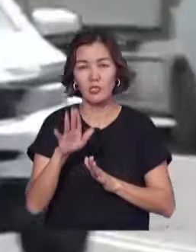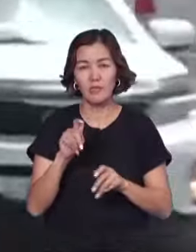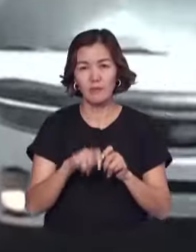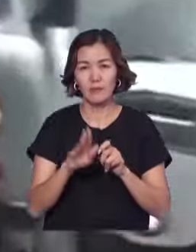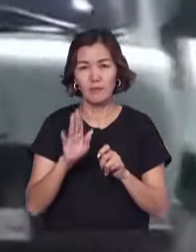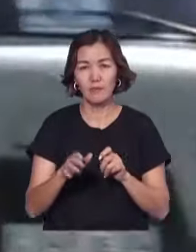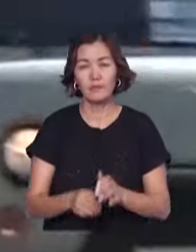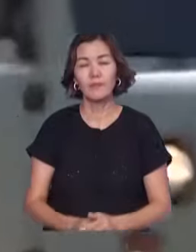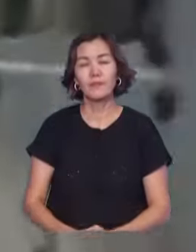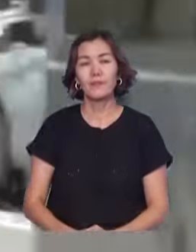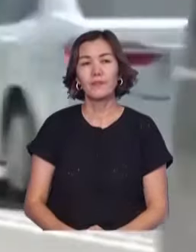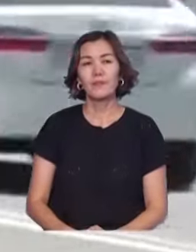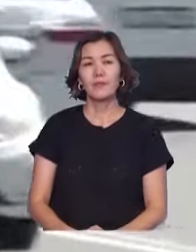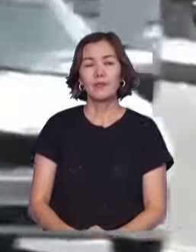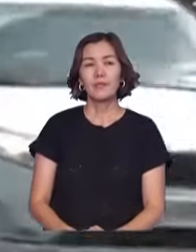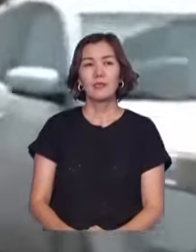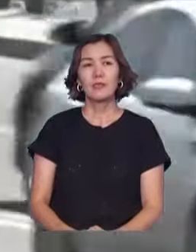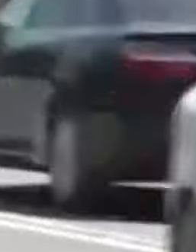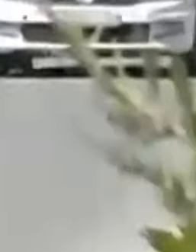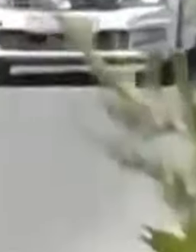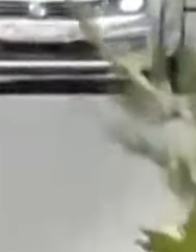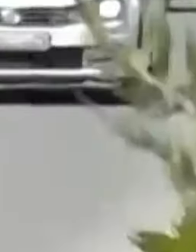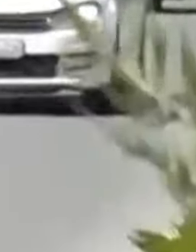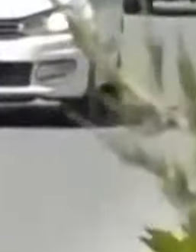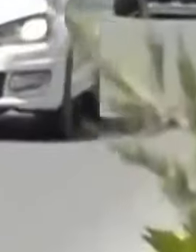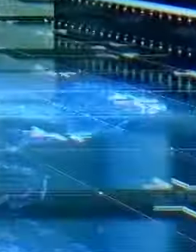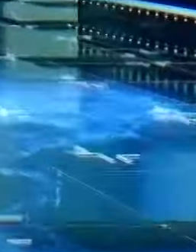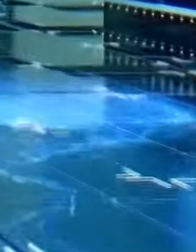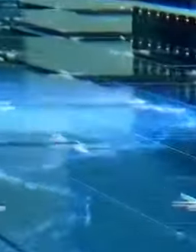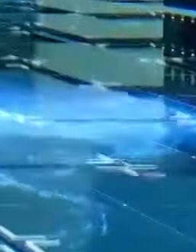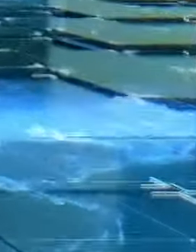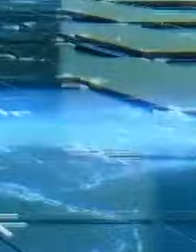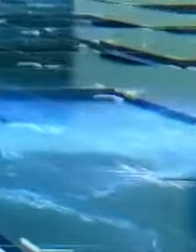полиции. Хундузнур Мухамбетова по материалам интернет-ресурсов.